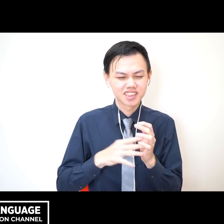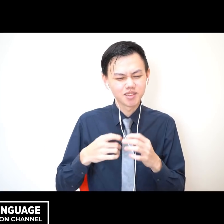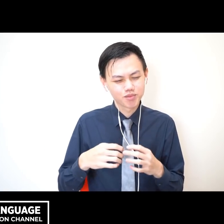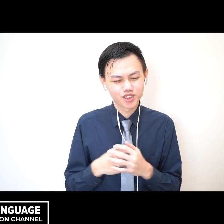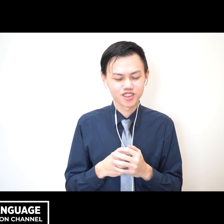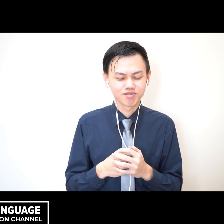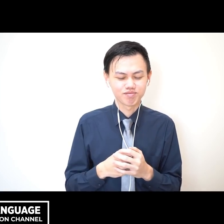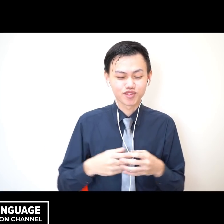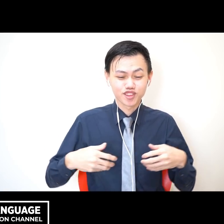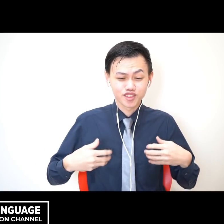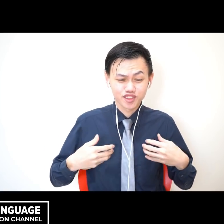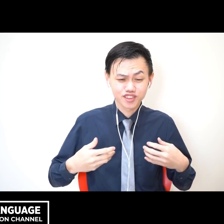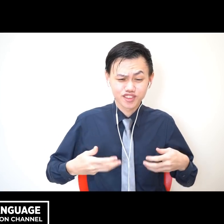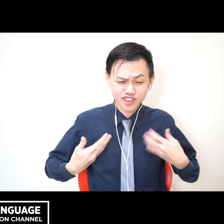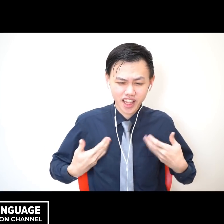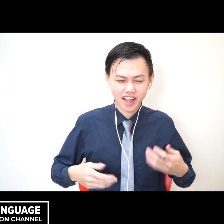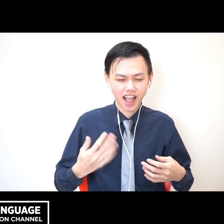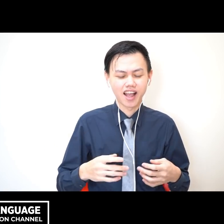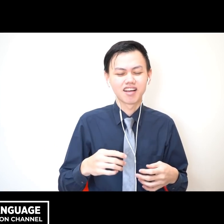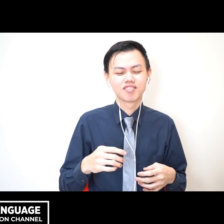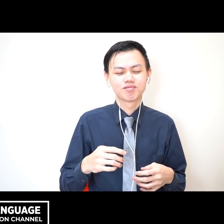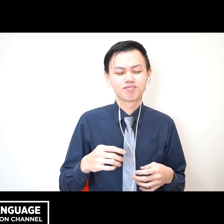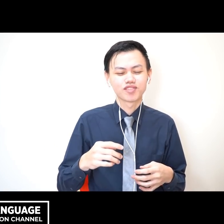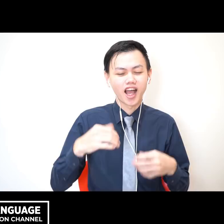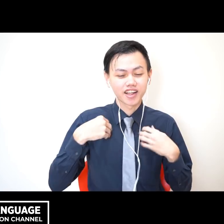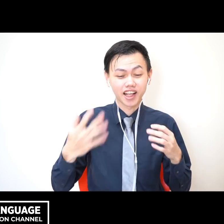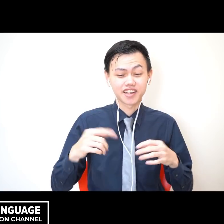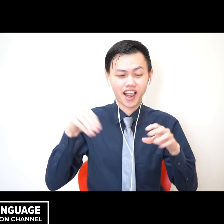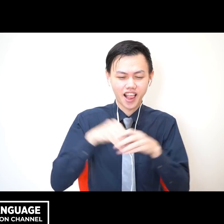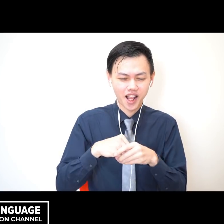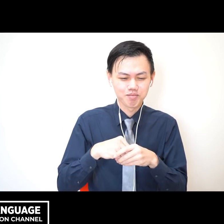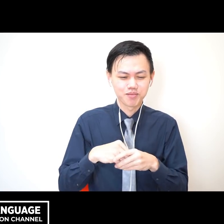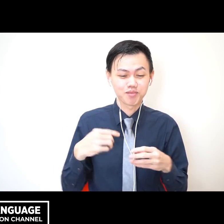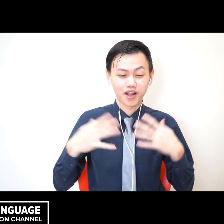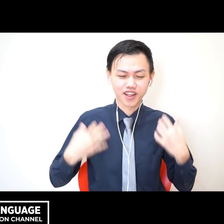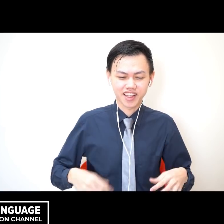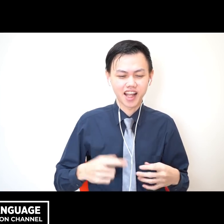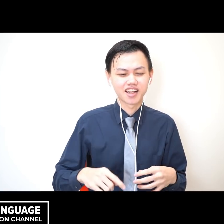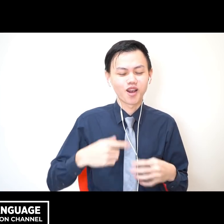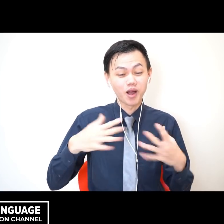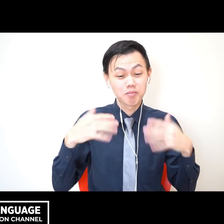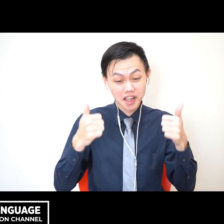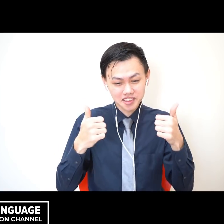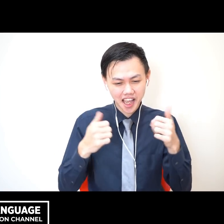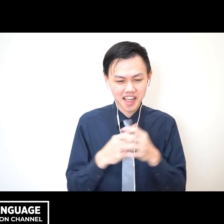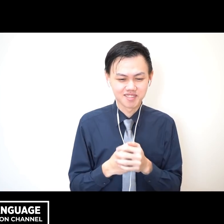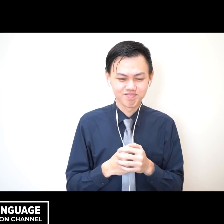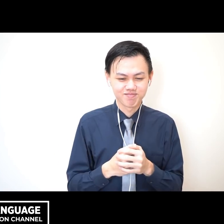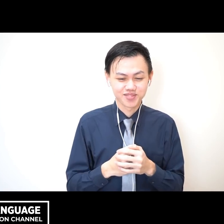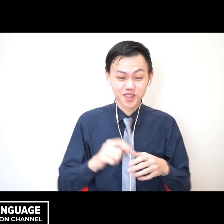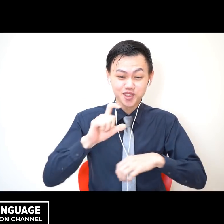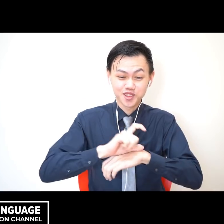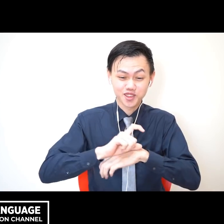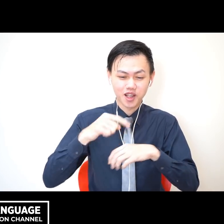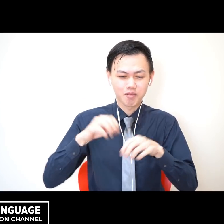tetapi ini adalah sebuah kesempatan bagi gereja untuk bersinar. Gereja di sini bukanlah gedung, karena kita